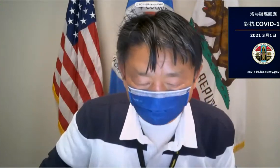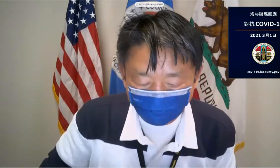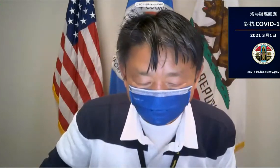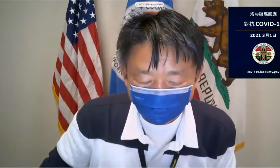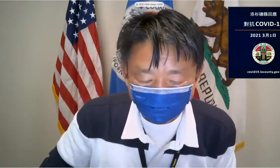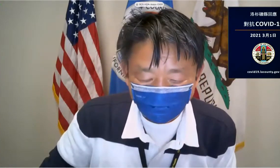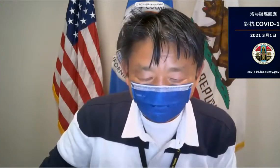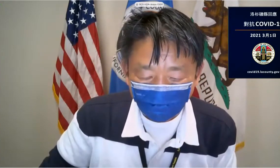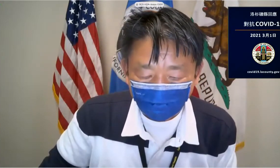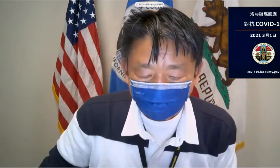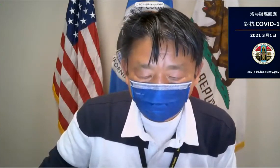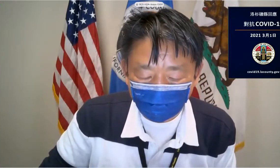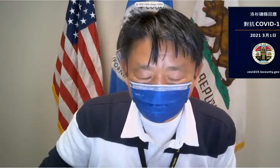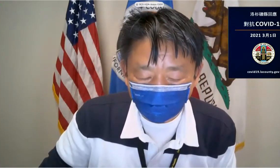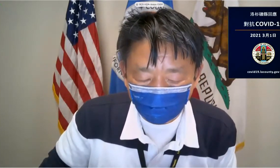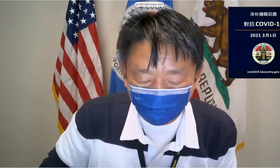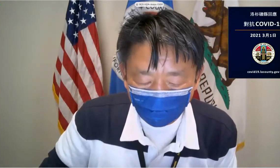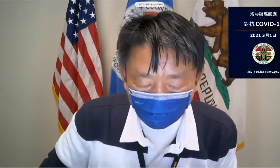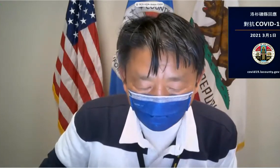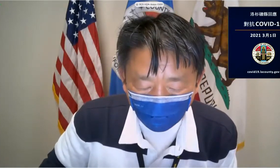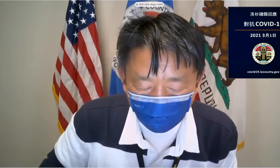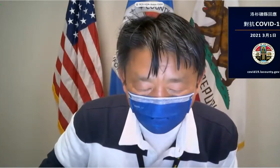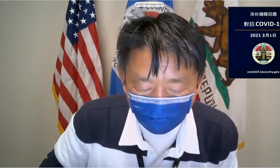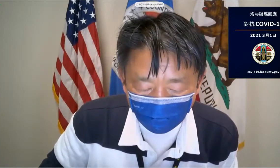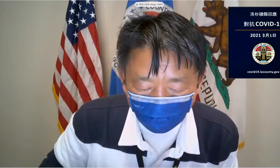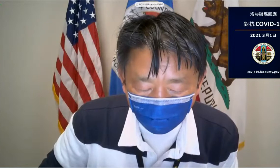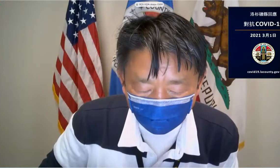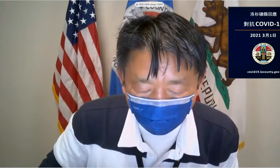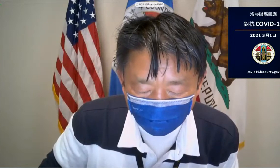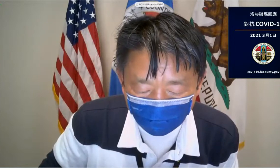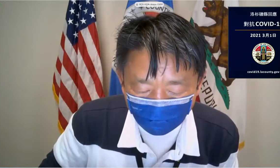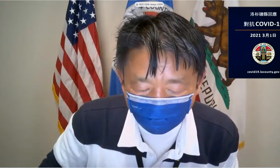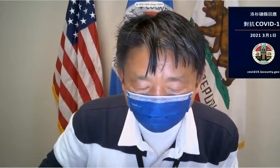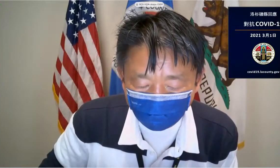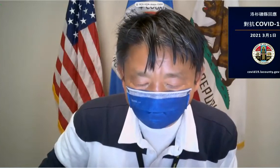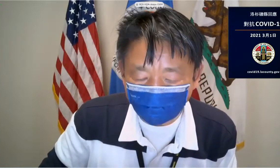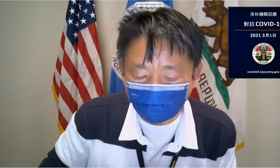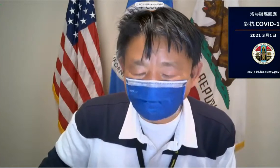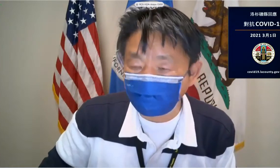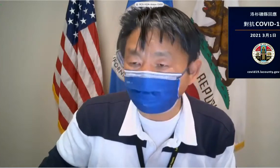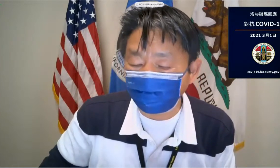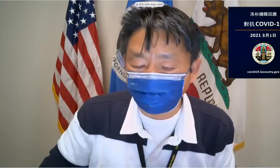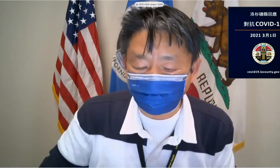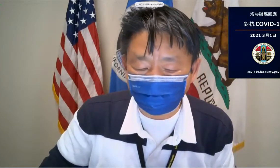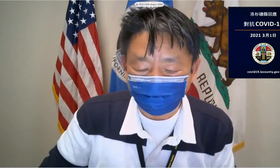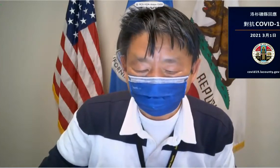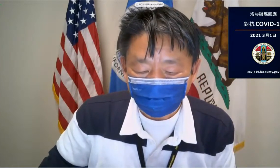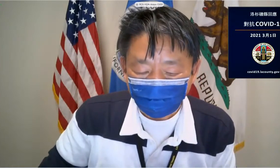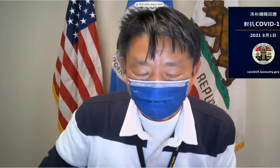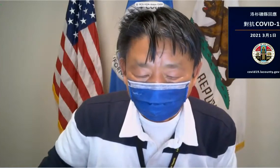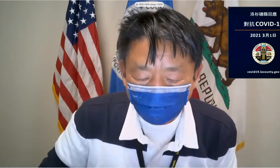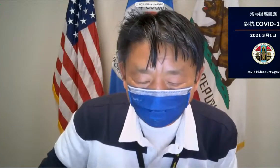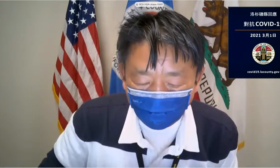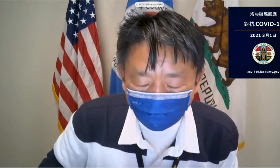1192895人，其中有51226人是来自长滩市